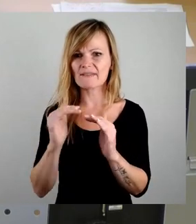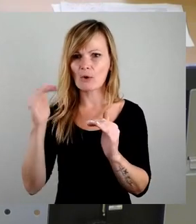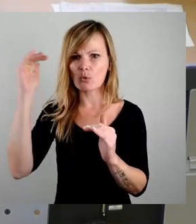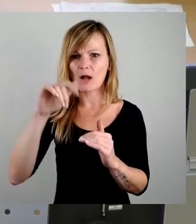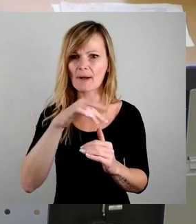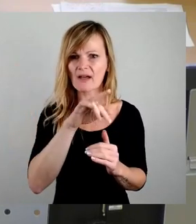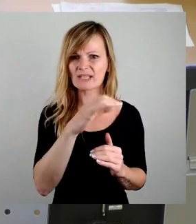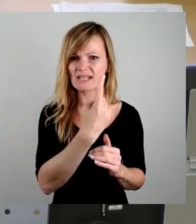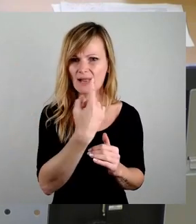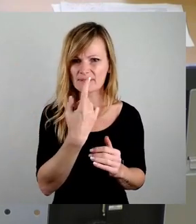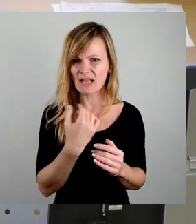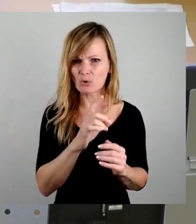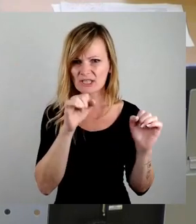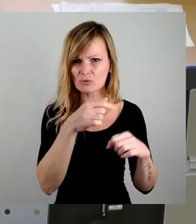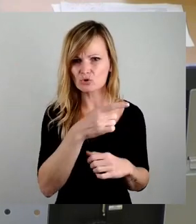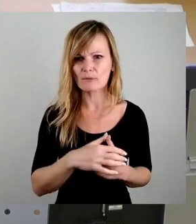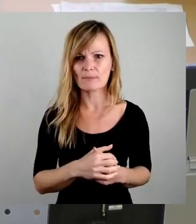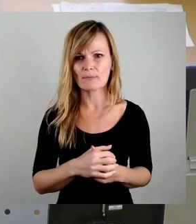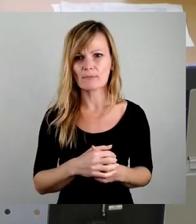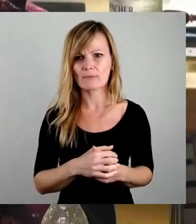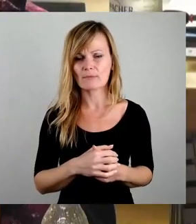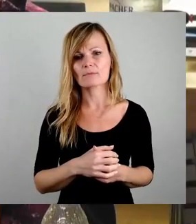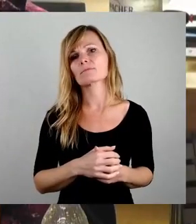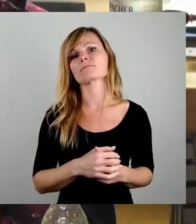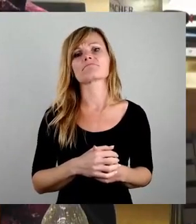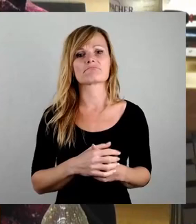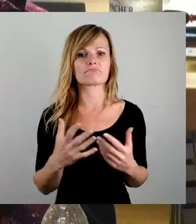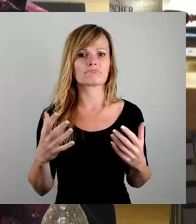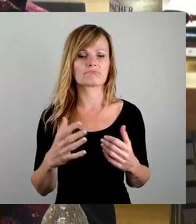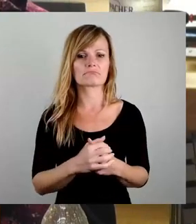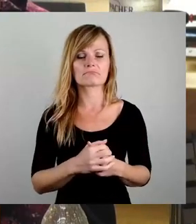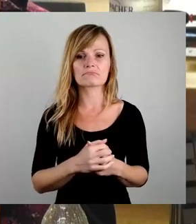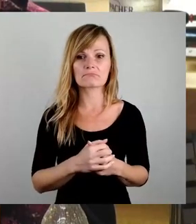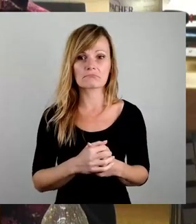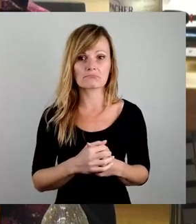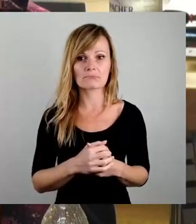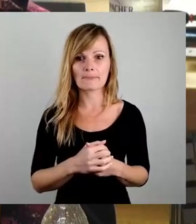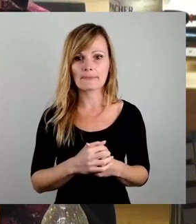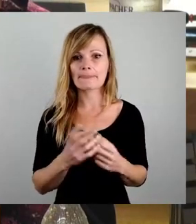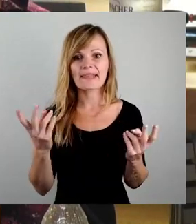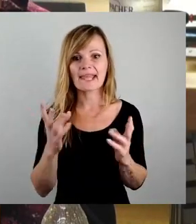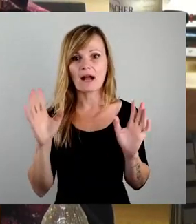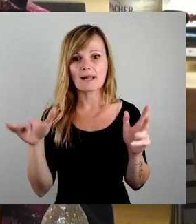nie zustimmen. Also und ist irgendwie egal, also